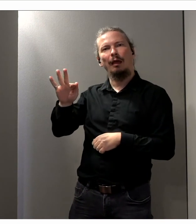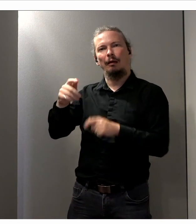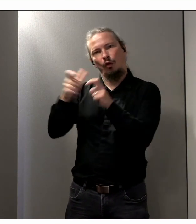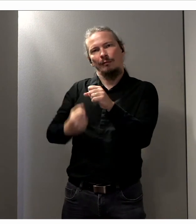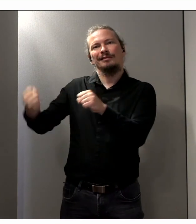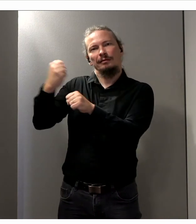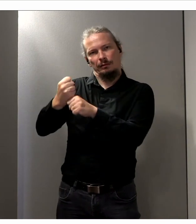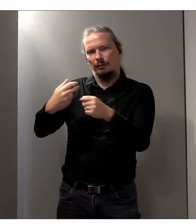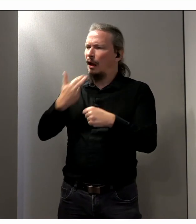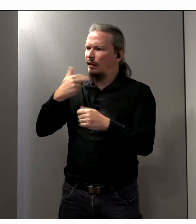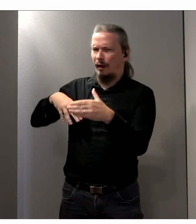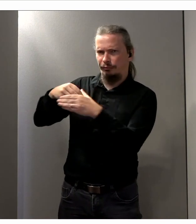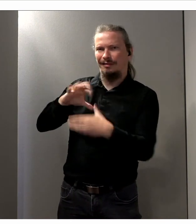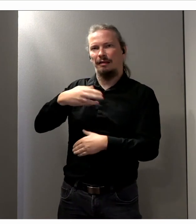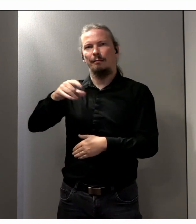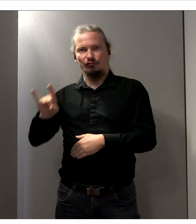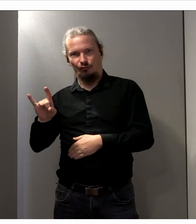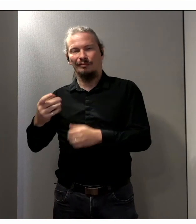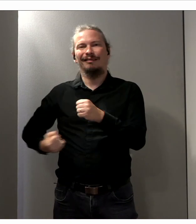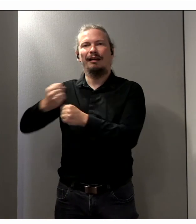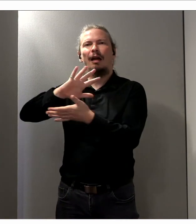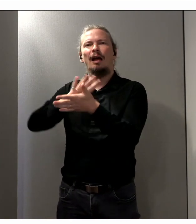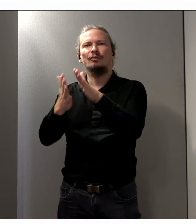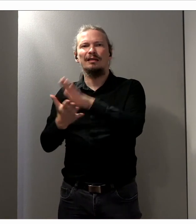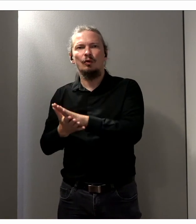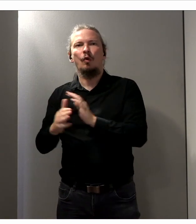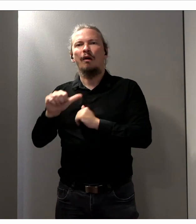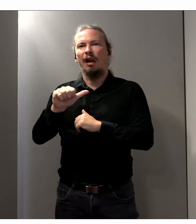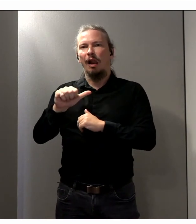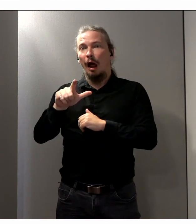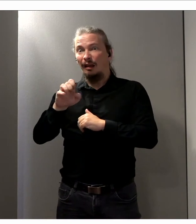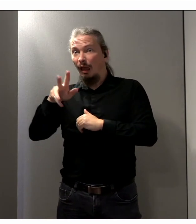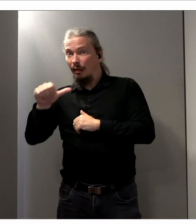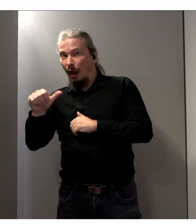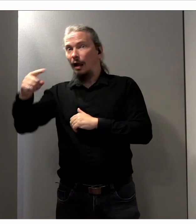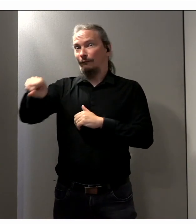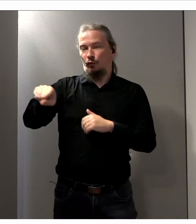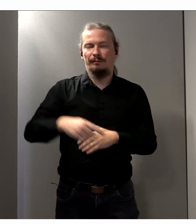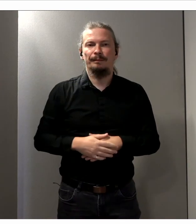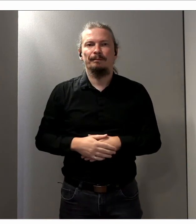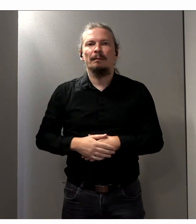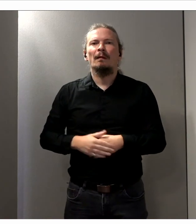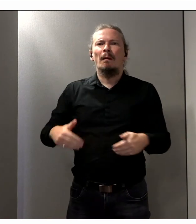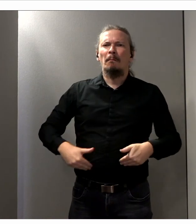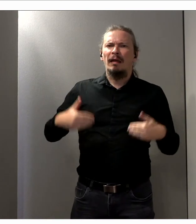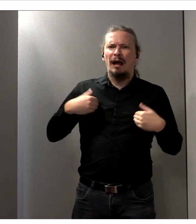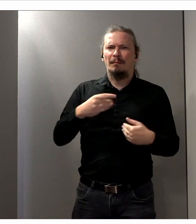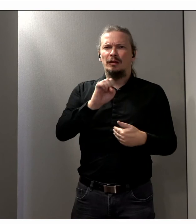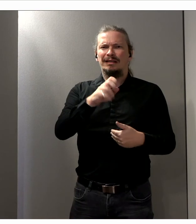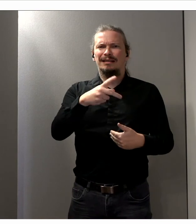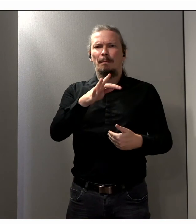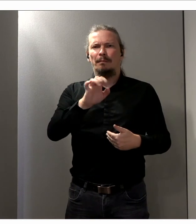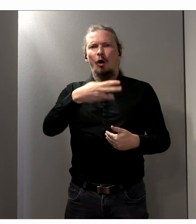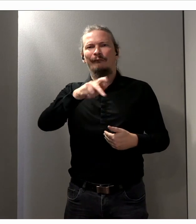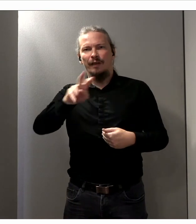au CNCPH et fondatrice de l'association Macanak et vous, Amandine de Septenville, professeure associée à